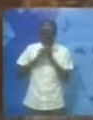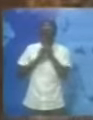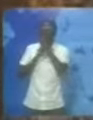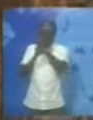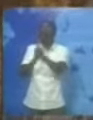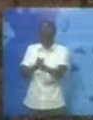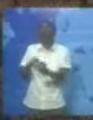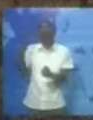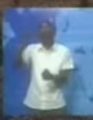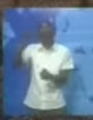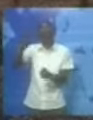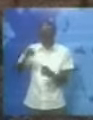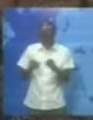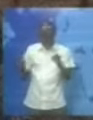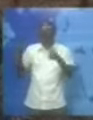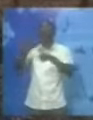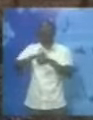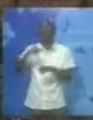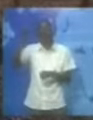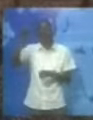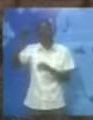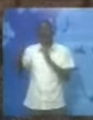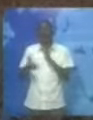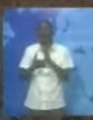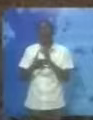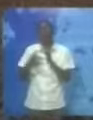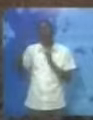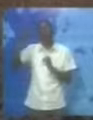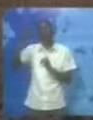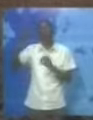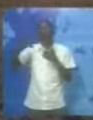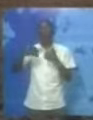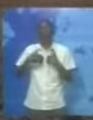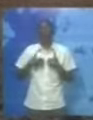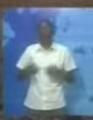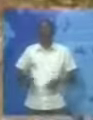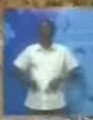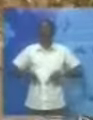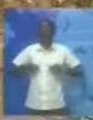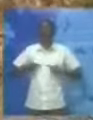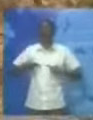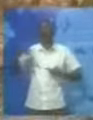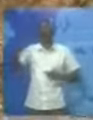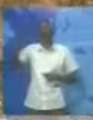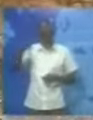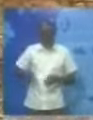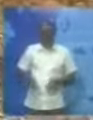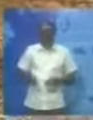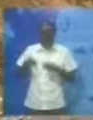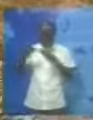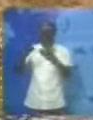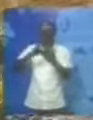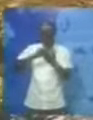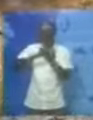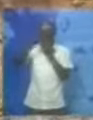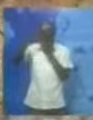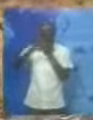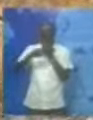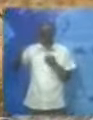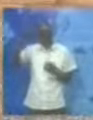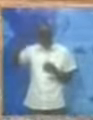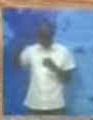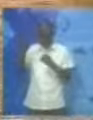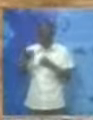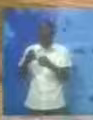de l'institution en expertise technique pour sa restauration. Un expert sera aussi dépêché les mois à venir pour étudier les